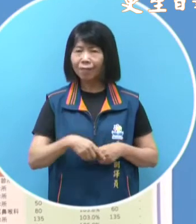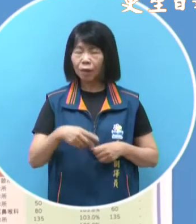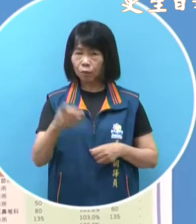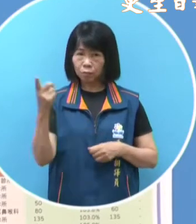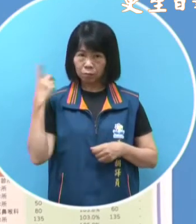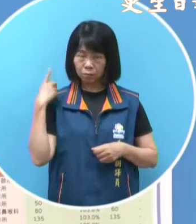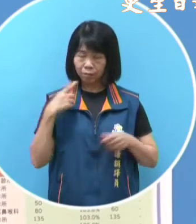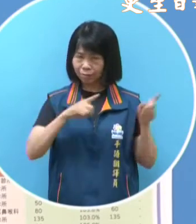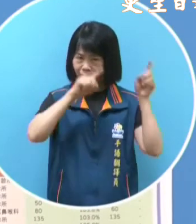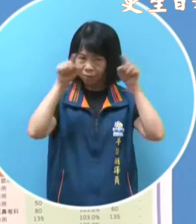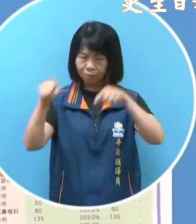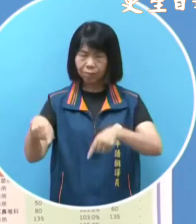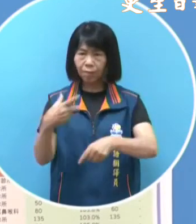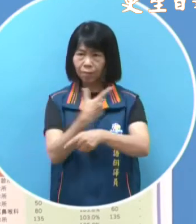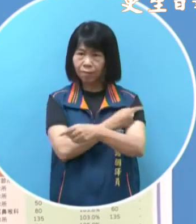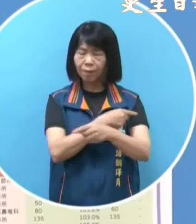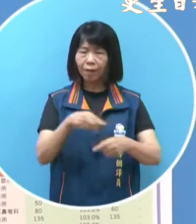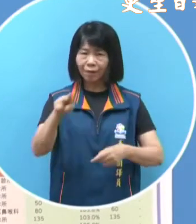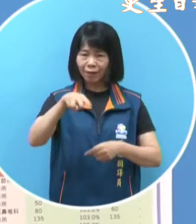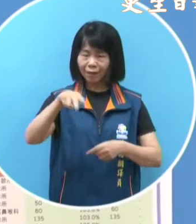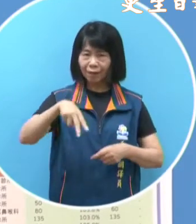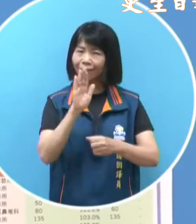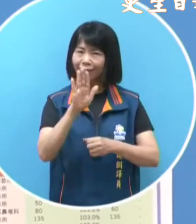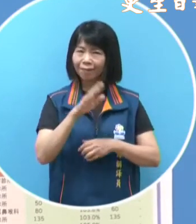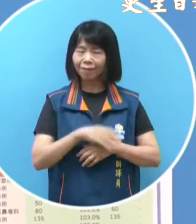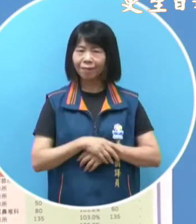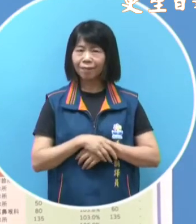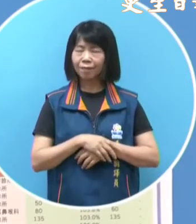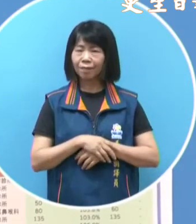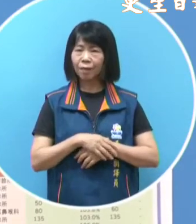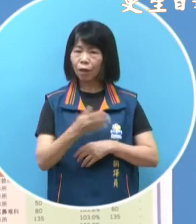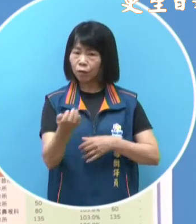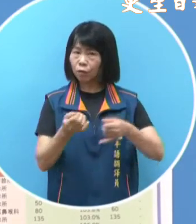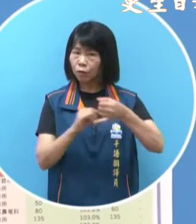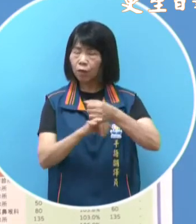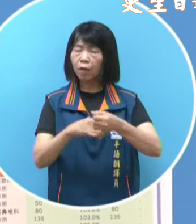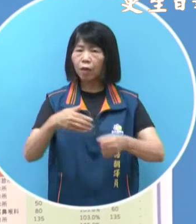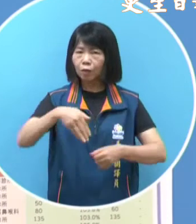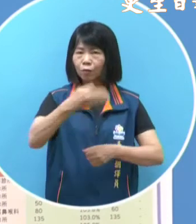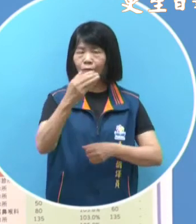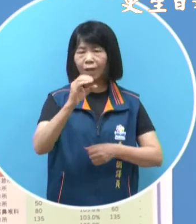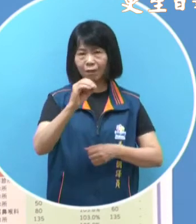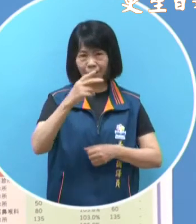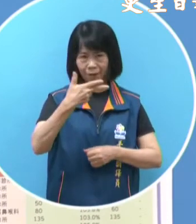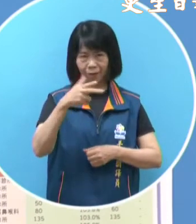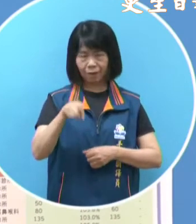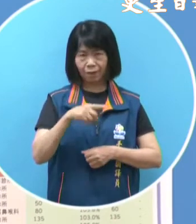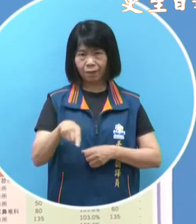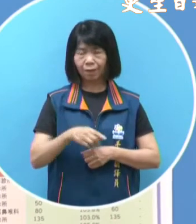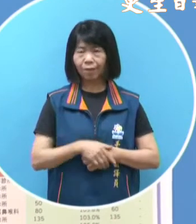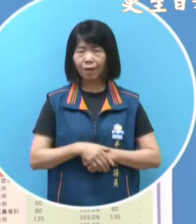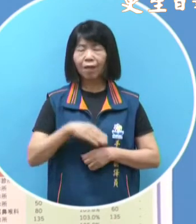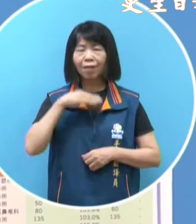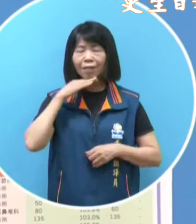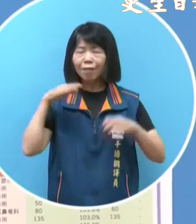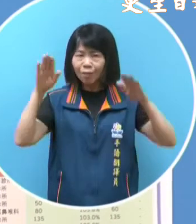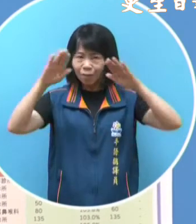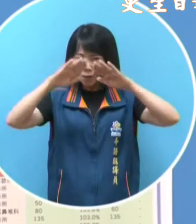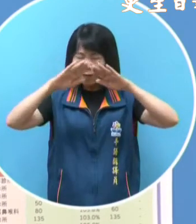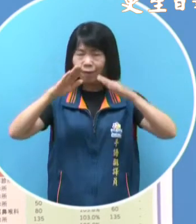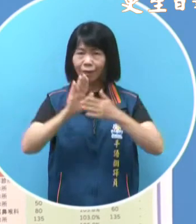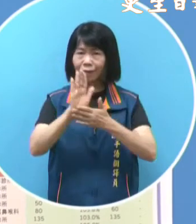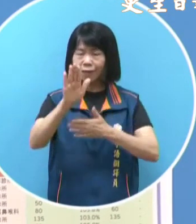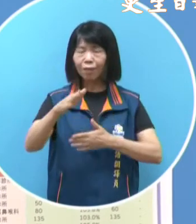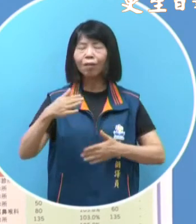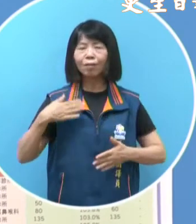打了2876剂，预约数大概是907。那我想到傍晚之后呢，就可以